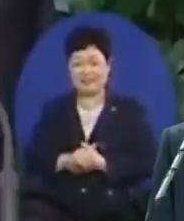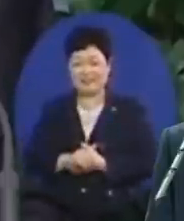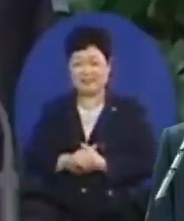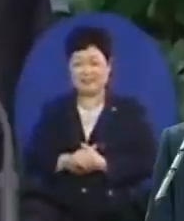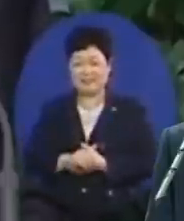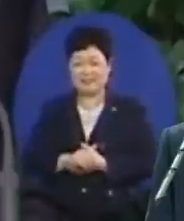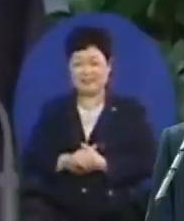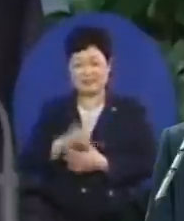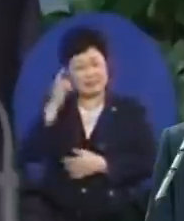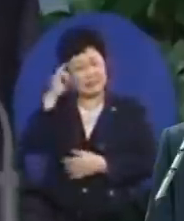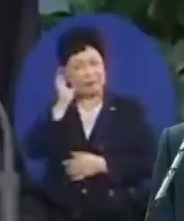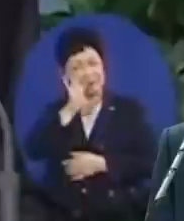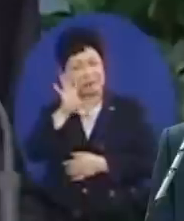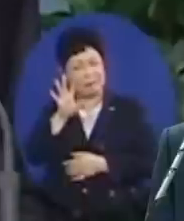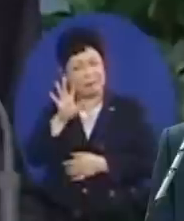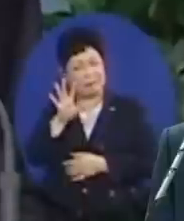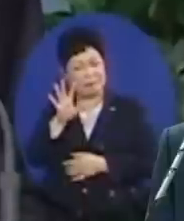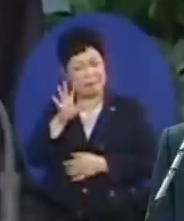생각을 안 해보고.